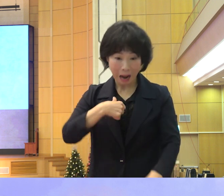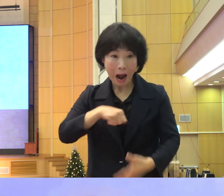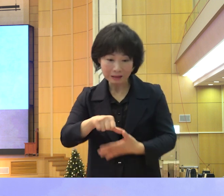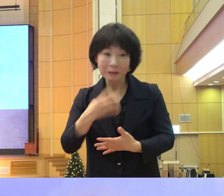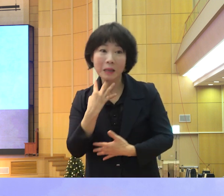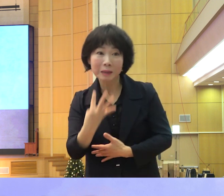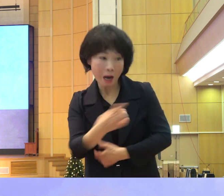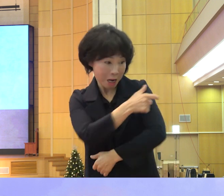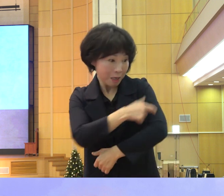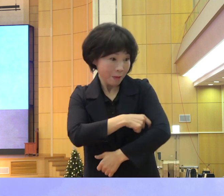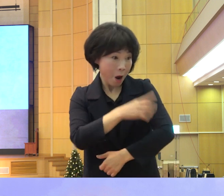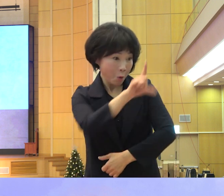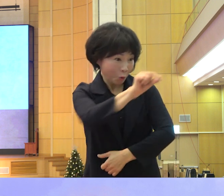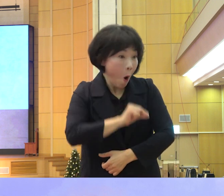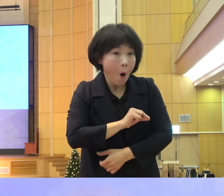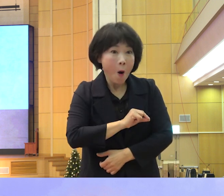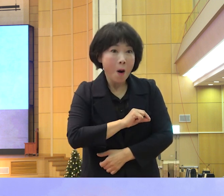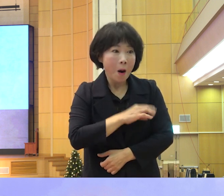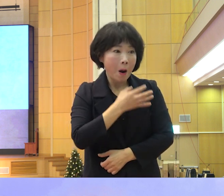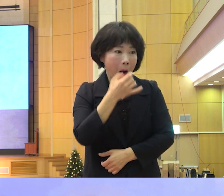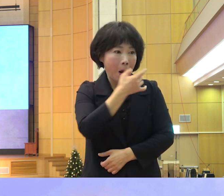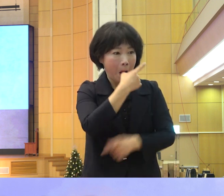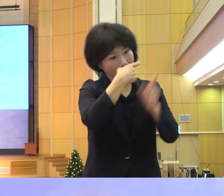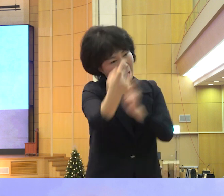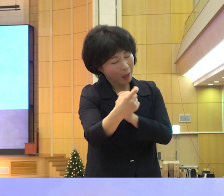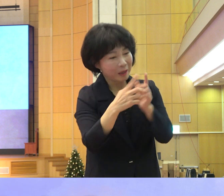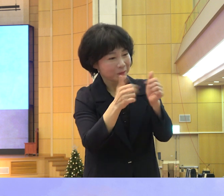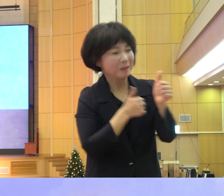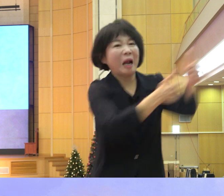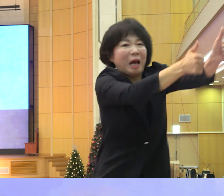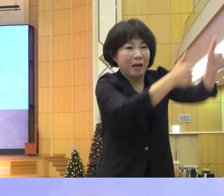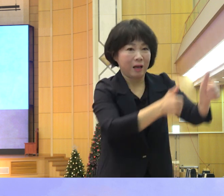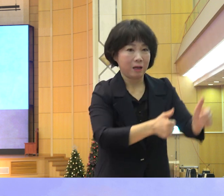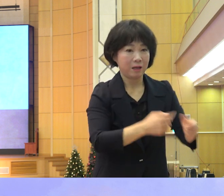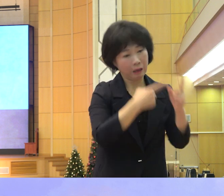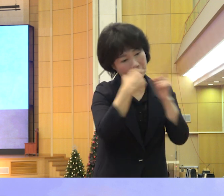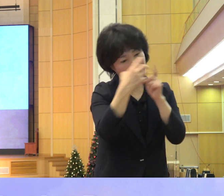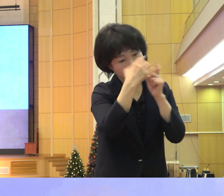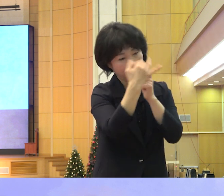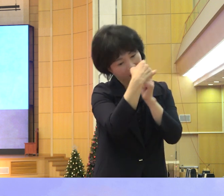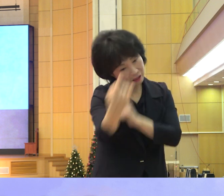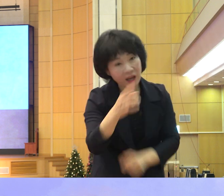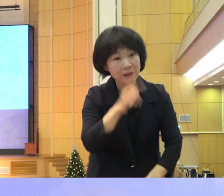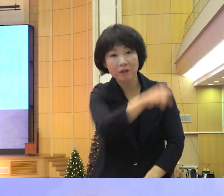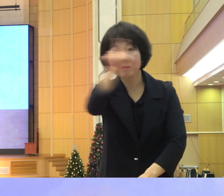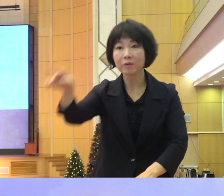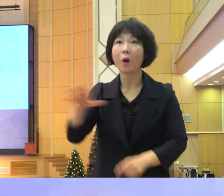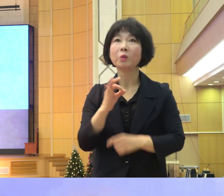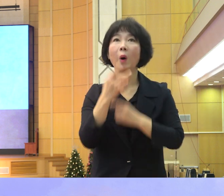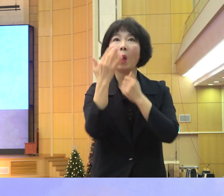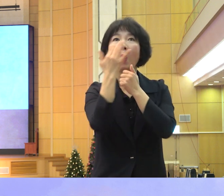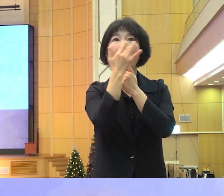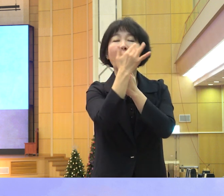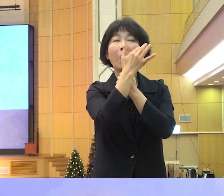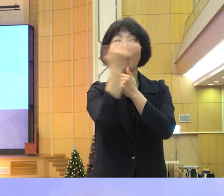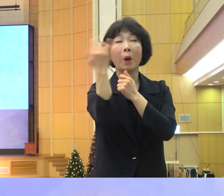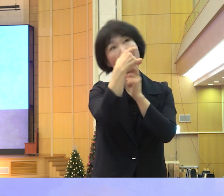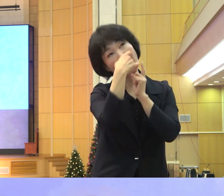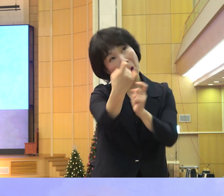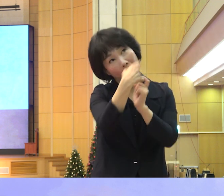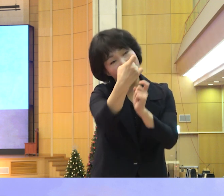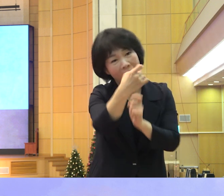빠졌다가 돌아오는 것처럼 세상에 살 때 그냥 여기에 끌려다니고 저리에 끌려다니고